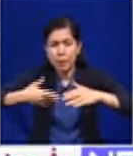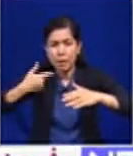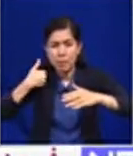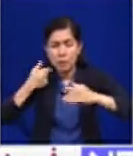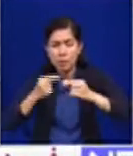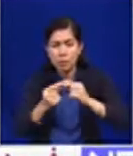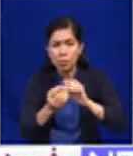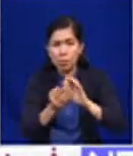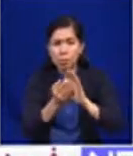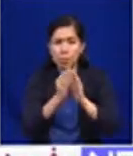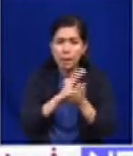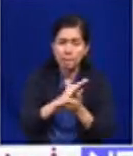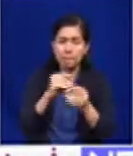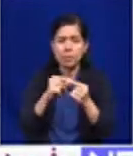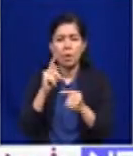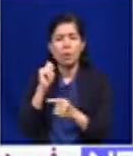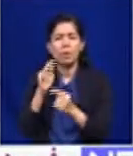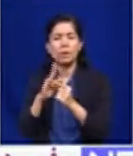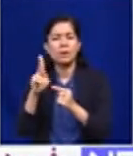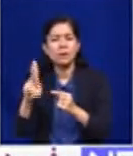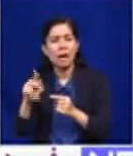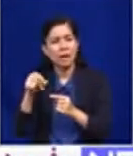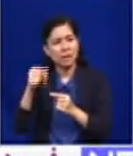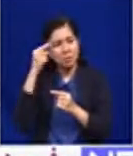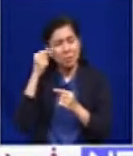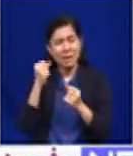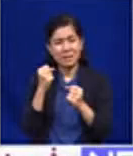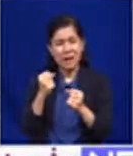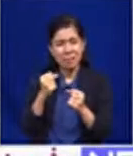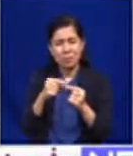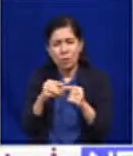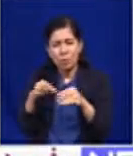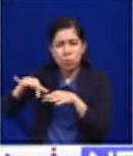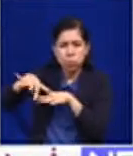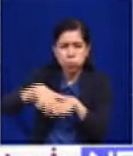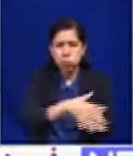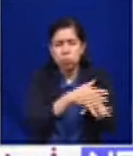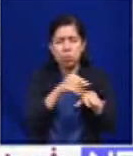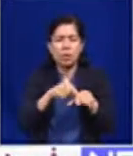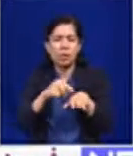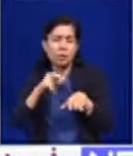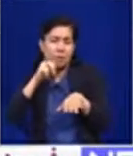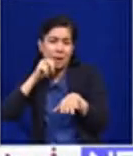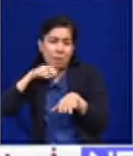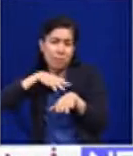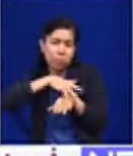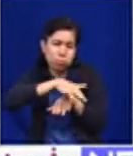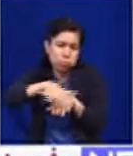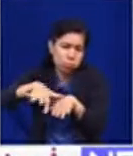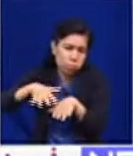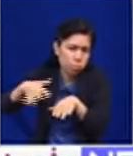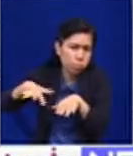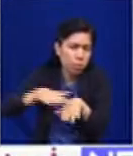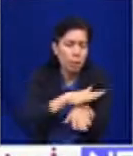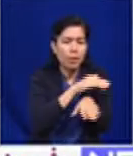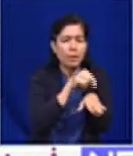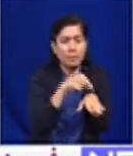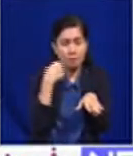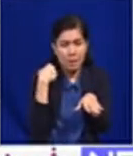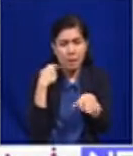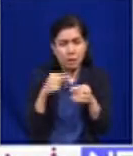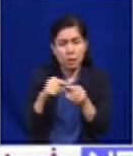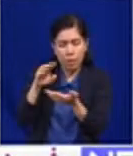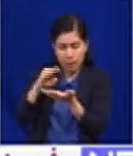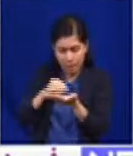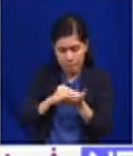ไม่ดีจึงทำให้ทากทะเลพยายามที่จะขึ้นฝั่งแล้วก็ถูกคลื่นซัดมากองหน้าชายหาดโดยจะเก็บตัวอย่างไปวิเคราะห์อี